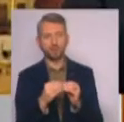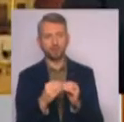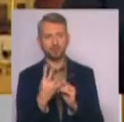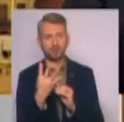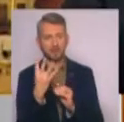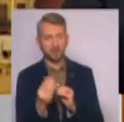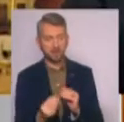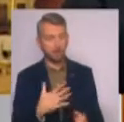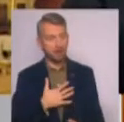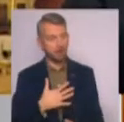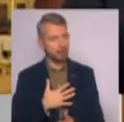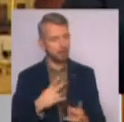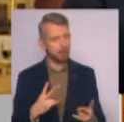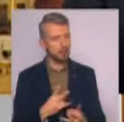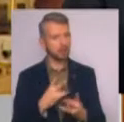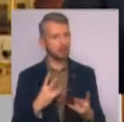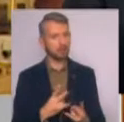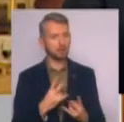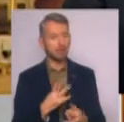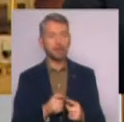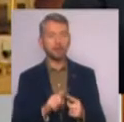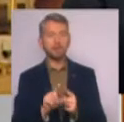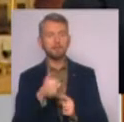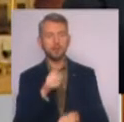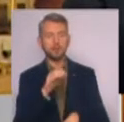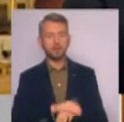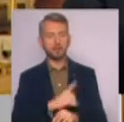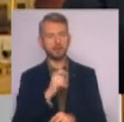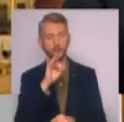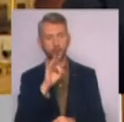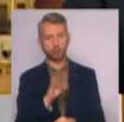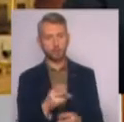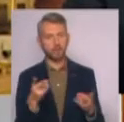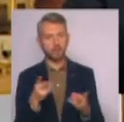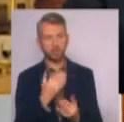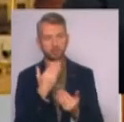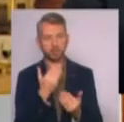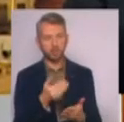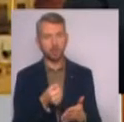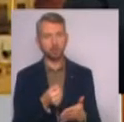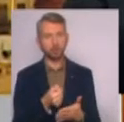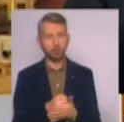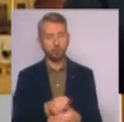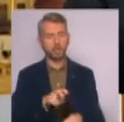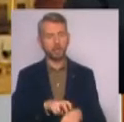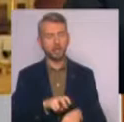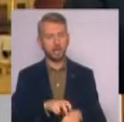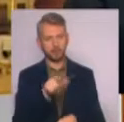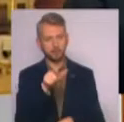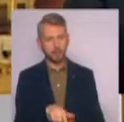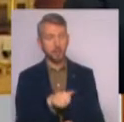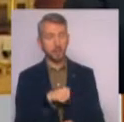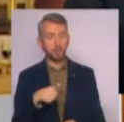10-14 днів він утримується, це перша ознака, 100%, треба звернутися до лікаря,